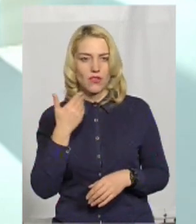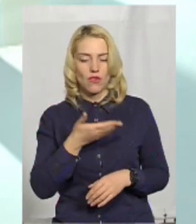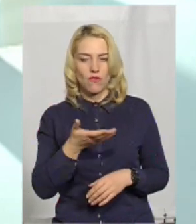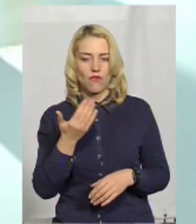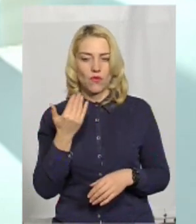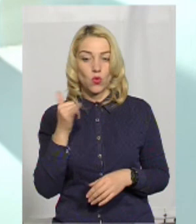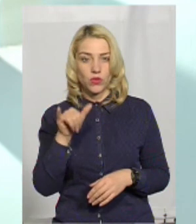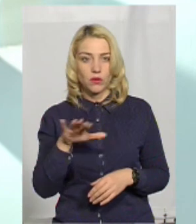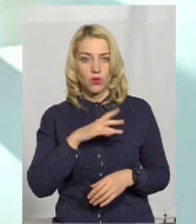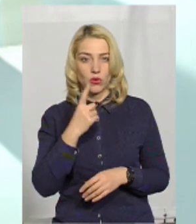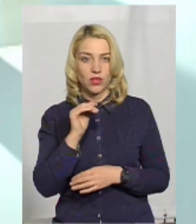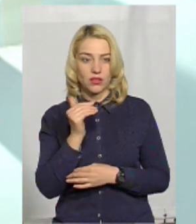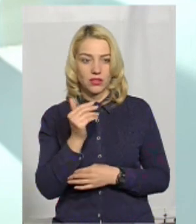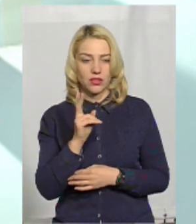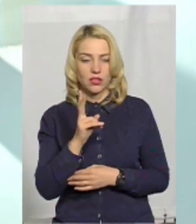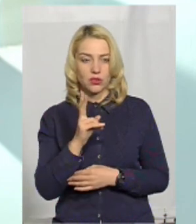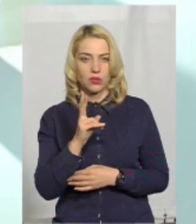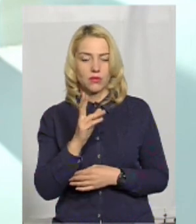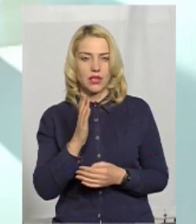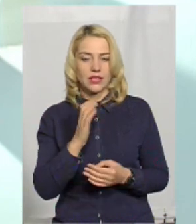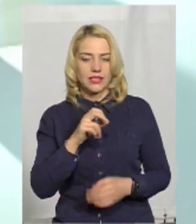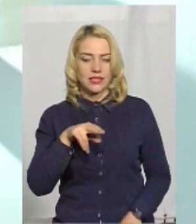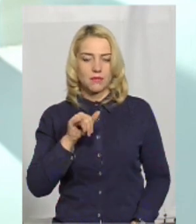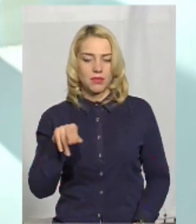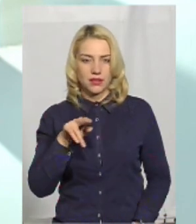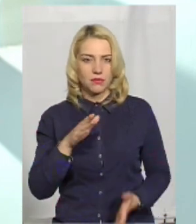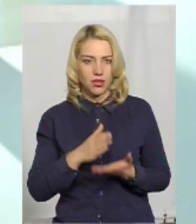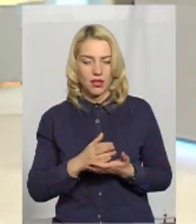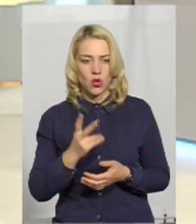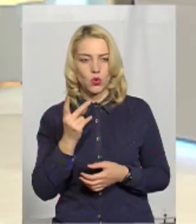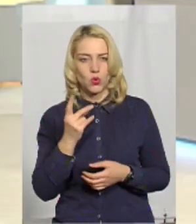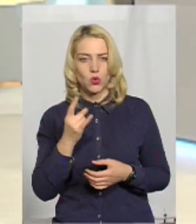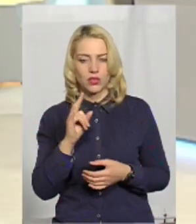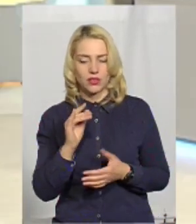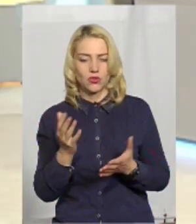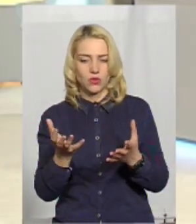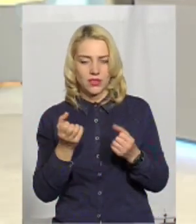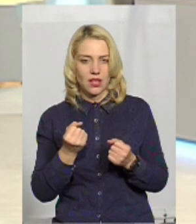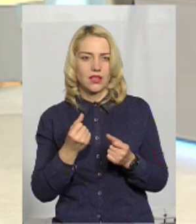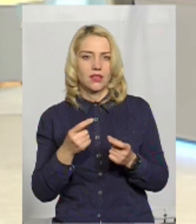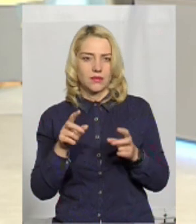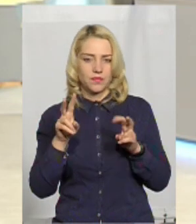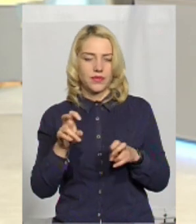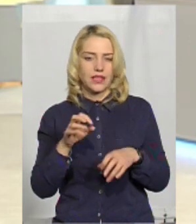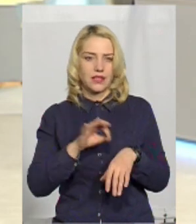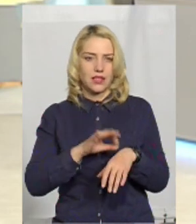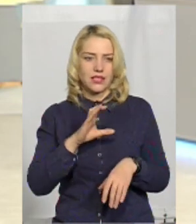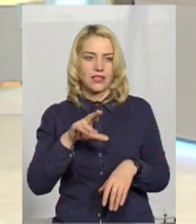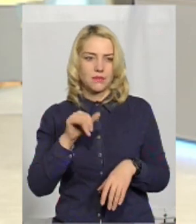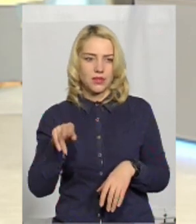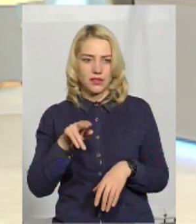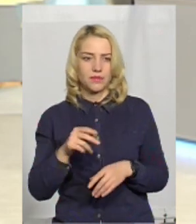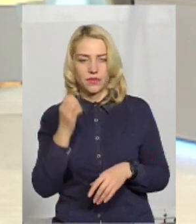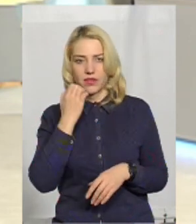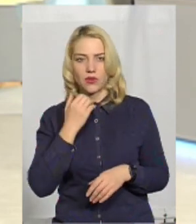взяли, в них була одна дитина, яка мала СПІД. І зараз взяли іншу дитину, яка також має цей діагноз. Дякуємо. Так,